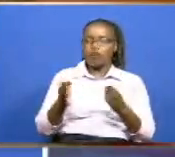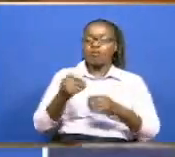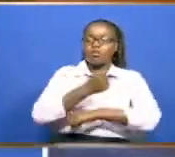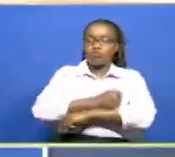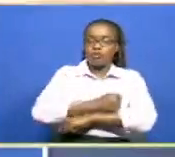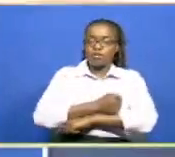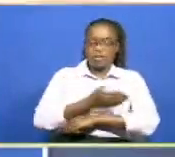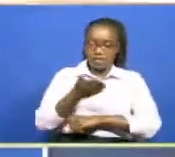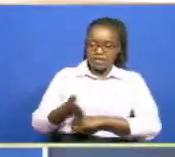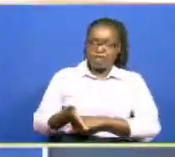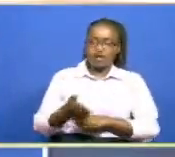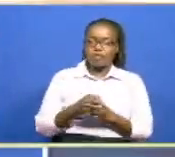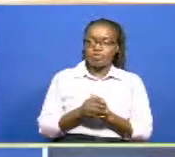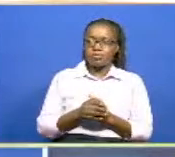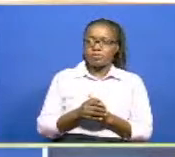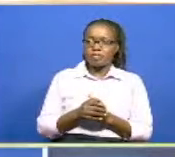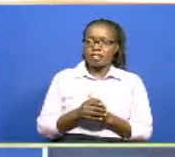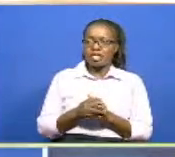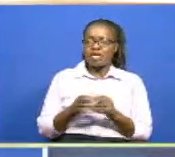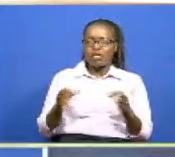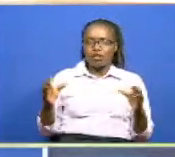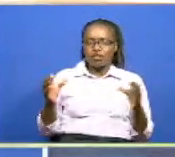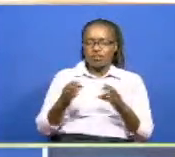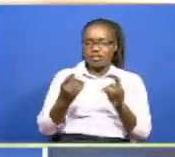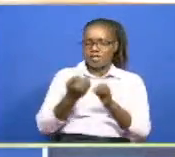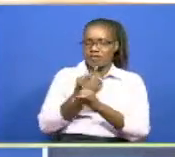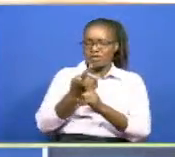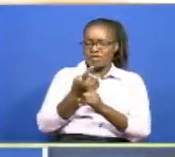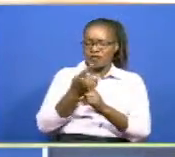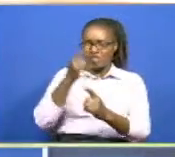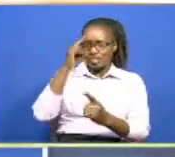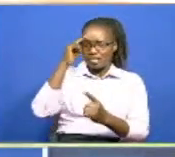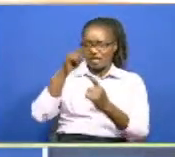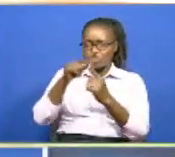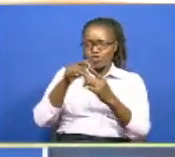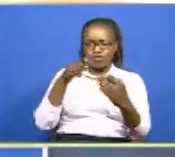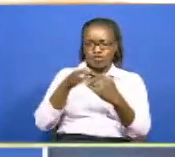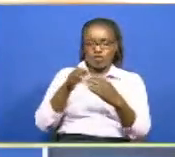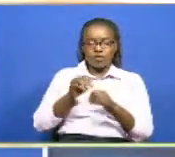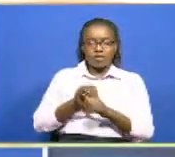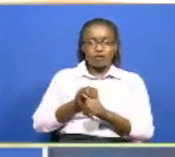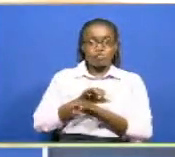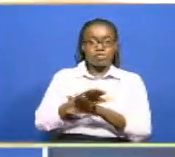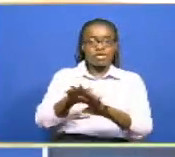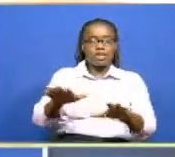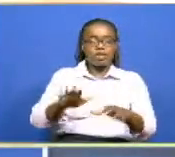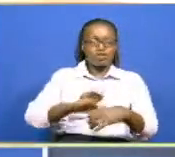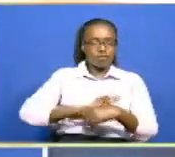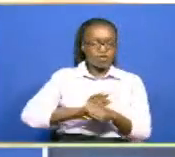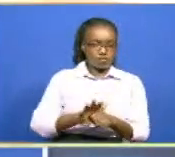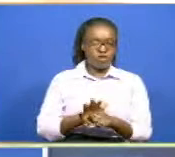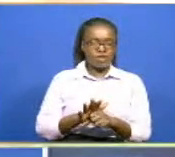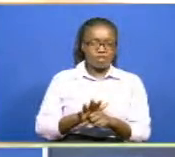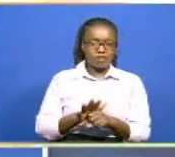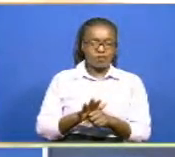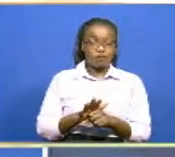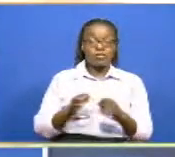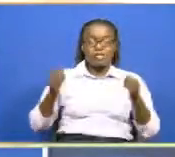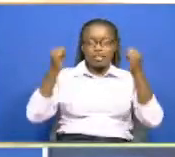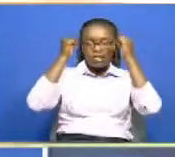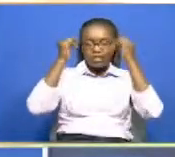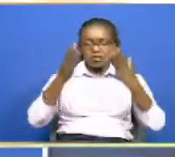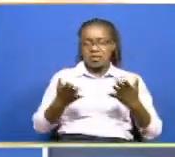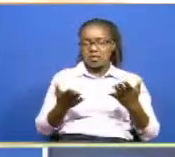nchini. Itachukua jamii juhudi mbalimbali katika kukomesha usambazaji wa virusi vya COVID-19. Wanafunzi